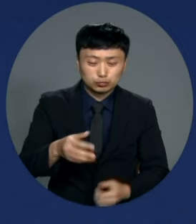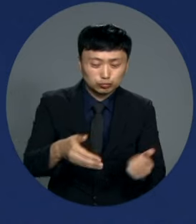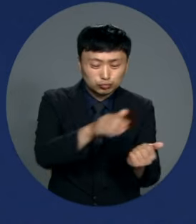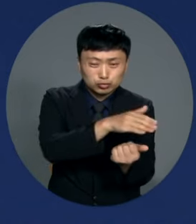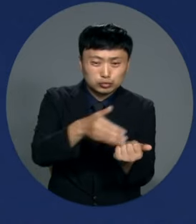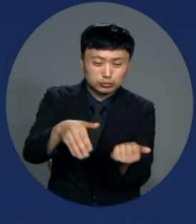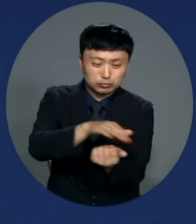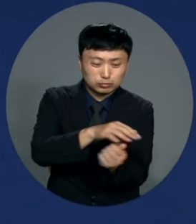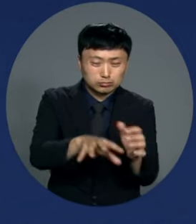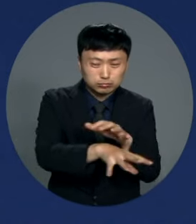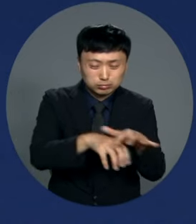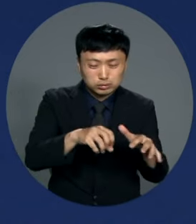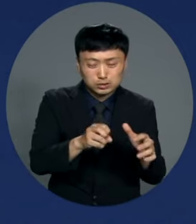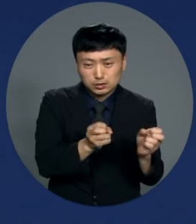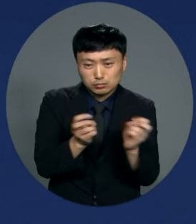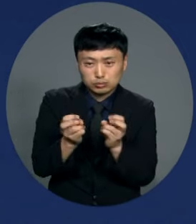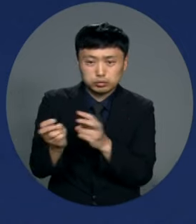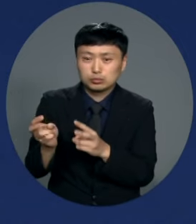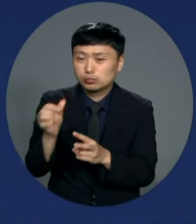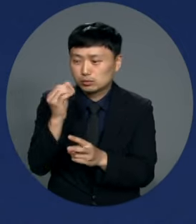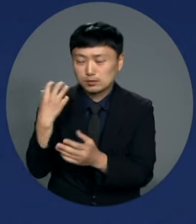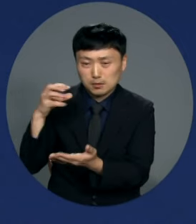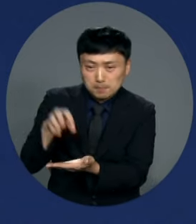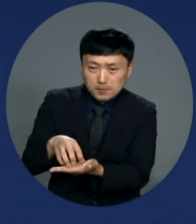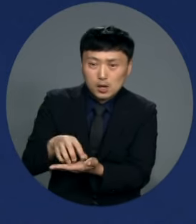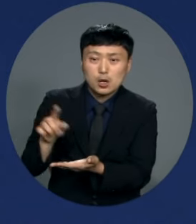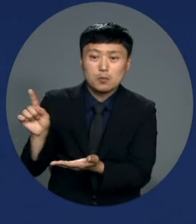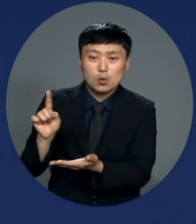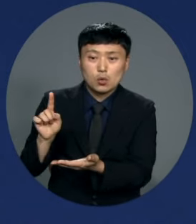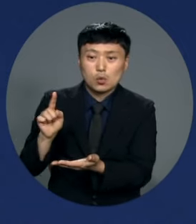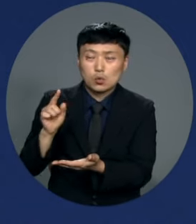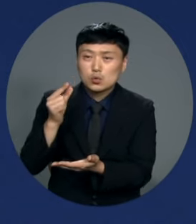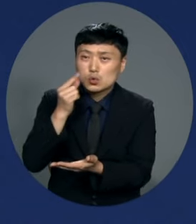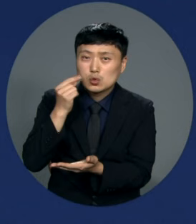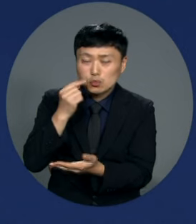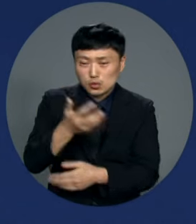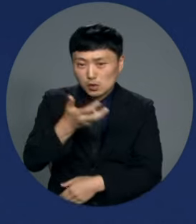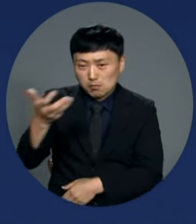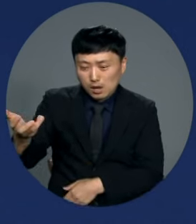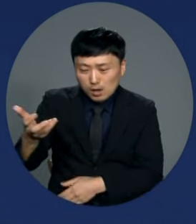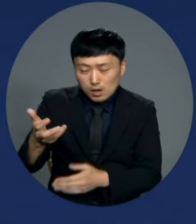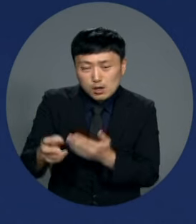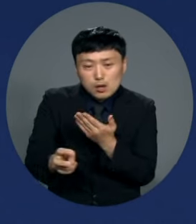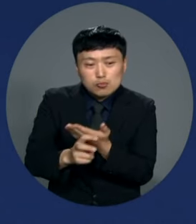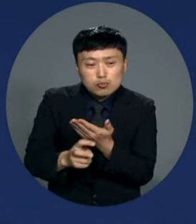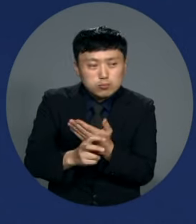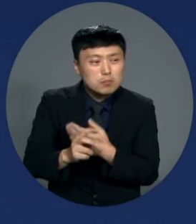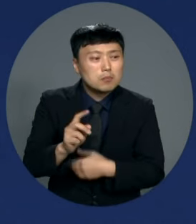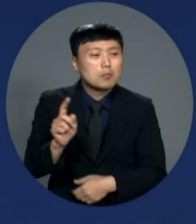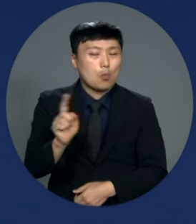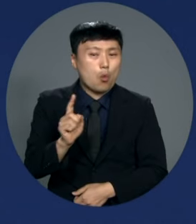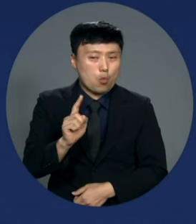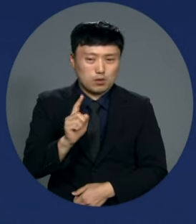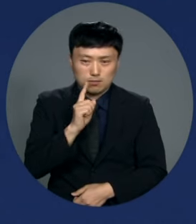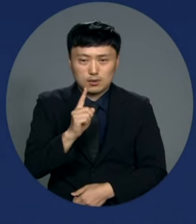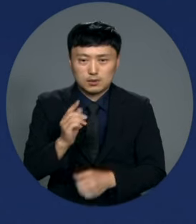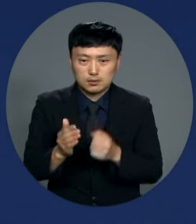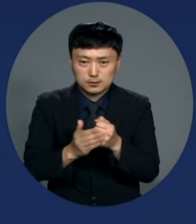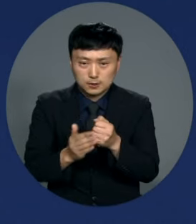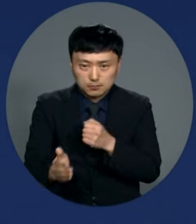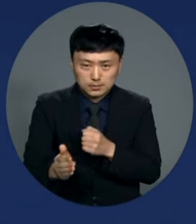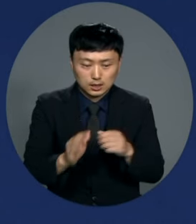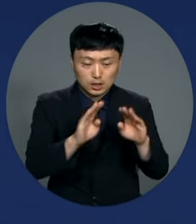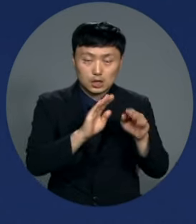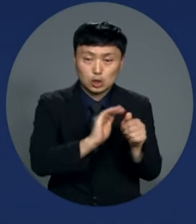환수하고 노력할 때 거기서 늘이 일본으로 넘어갔을 때 불법성을 제시해보라 이런 얘기를 많이 해요